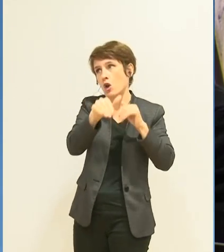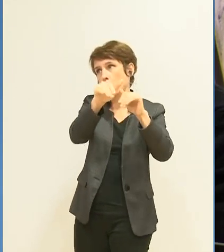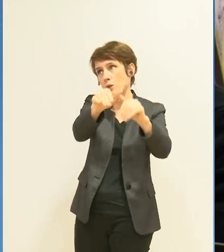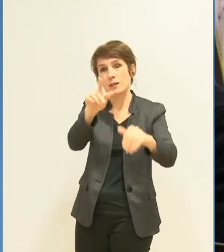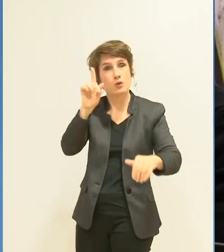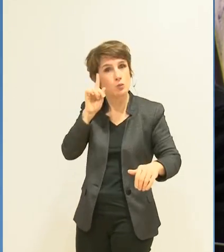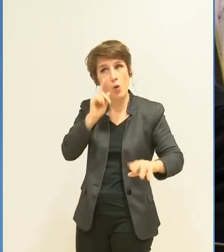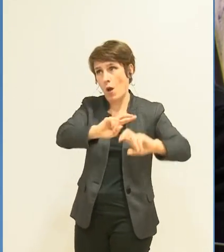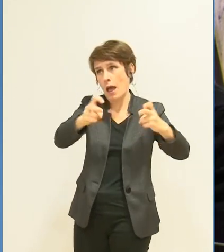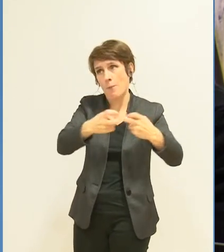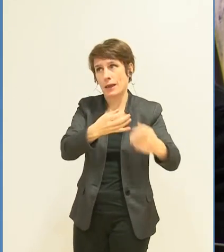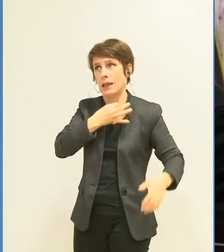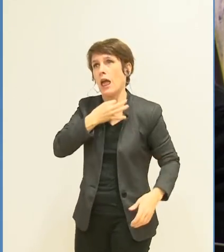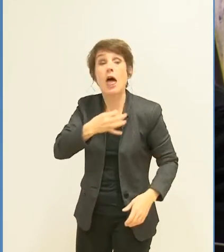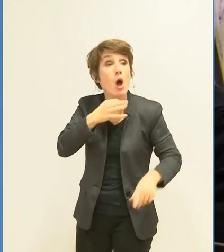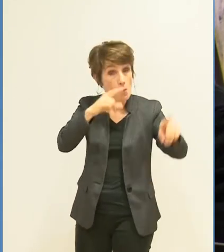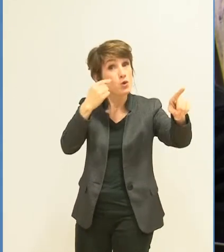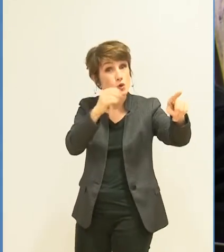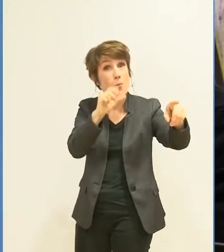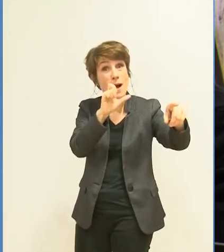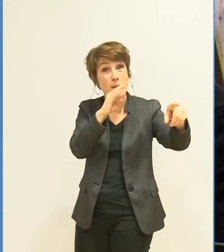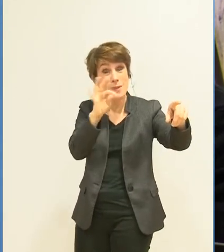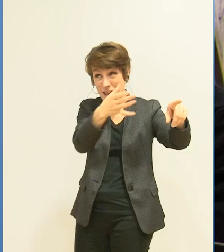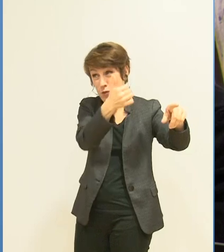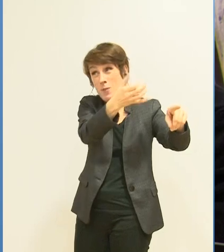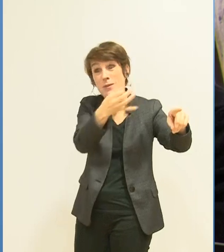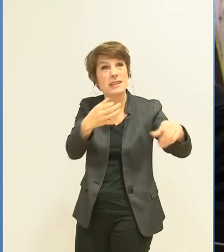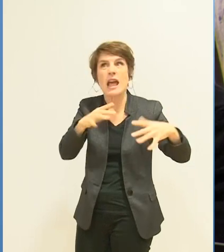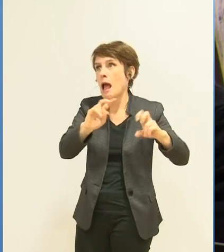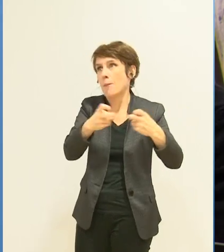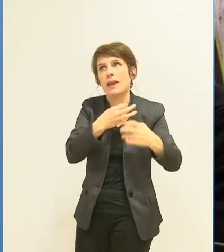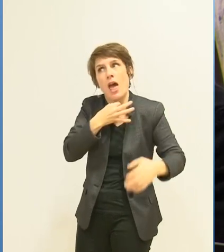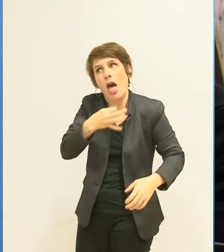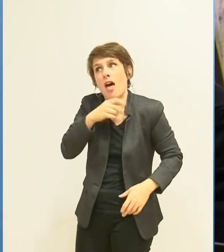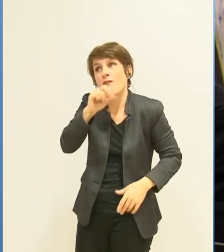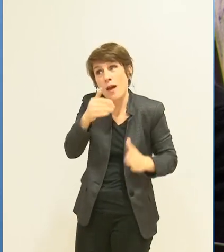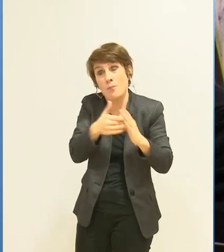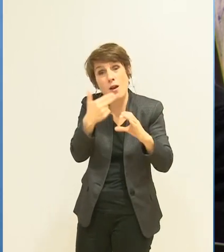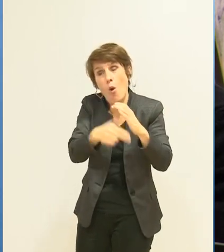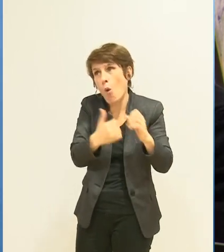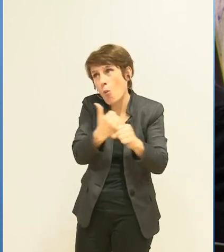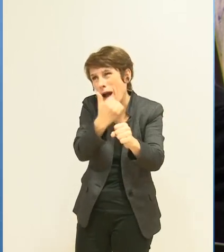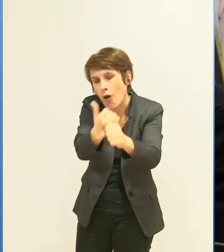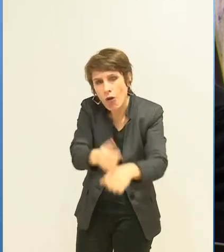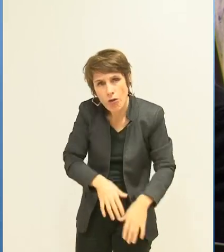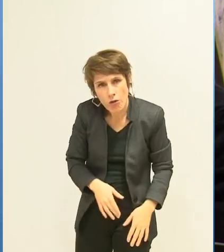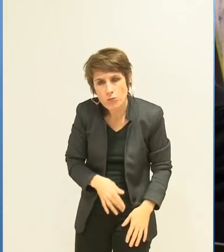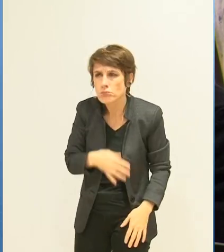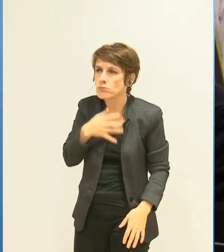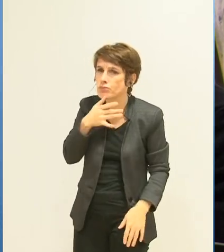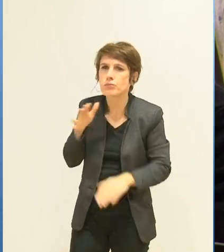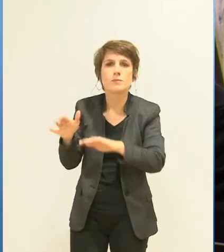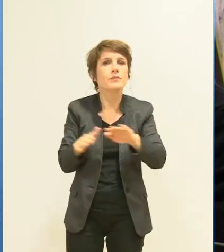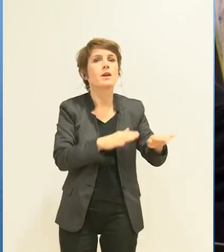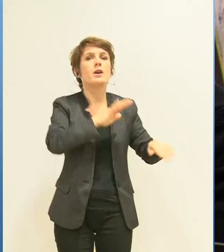comme disait monsieur malevé de 20000 euros par an troisième point nous voulons déposer un amendement